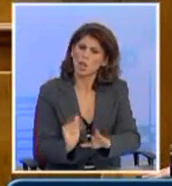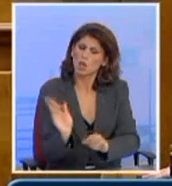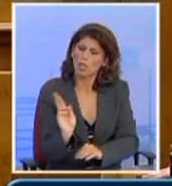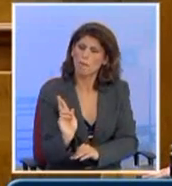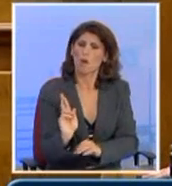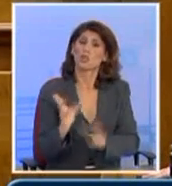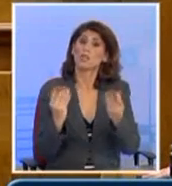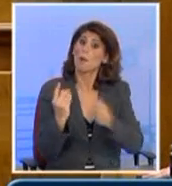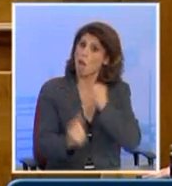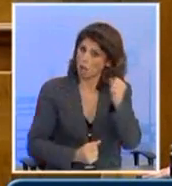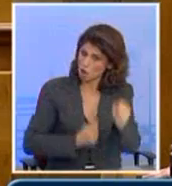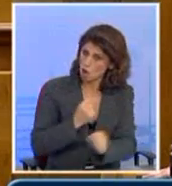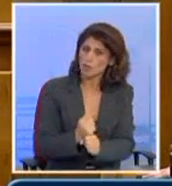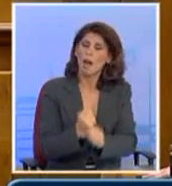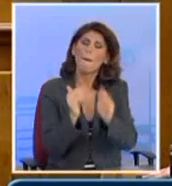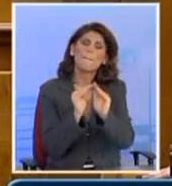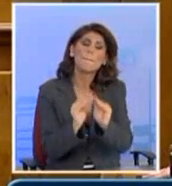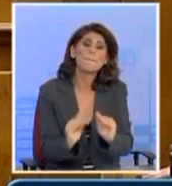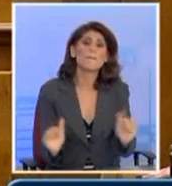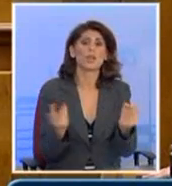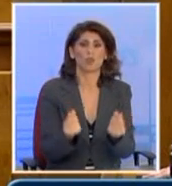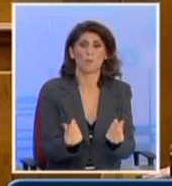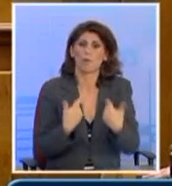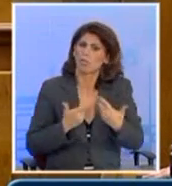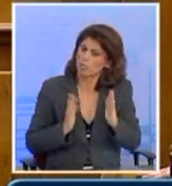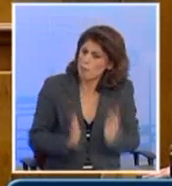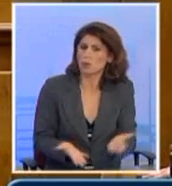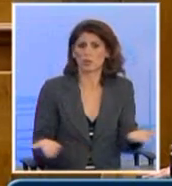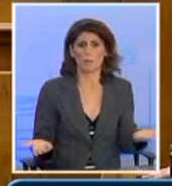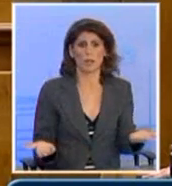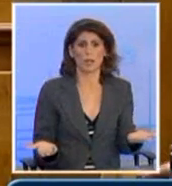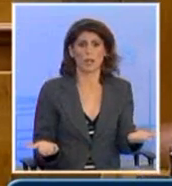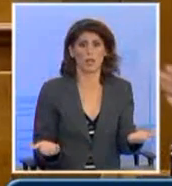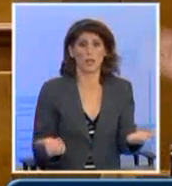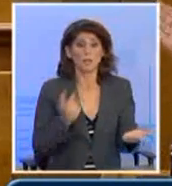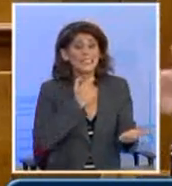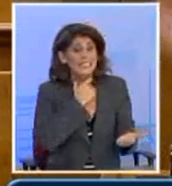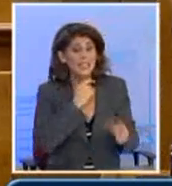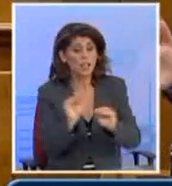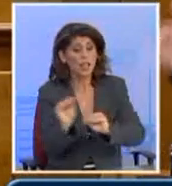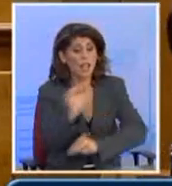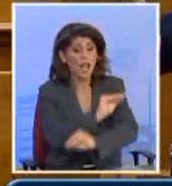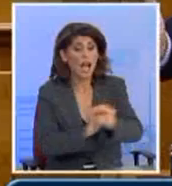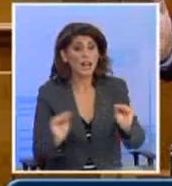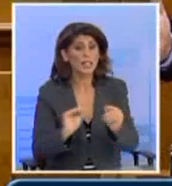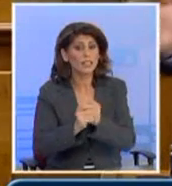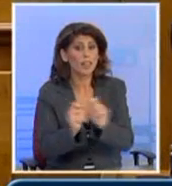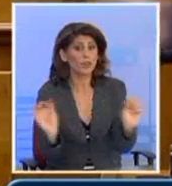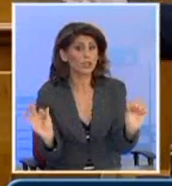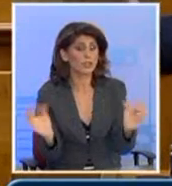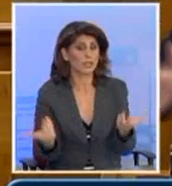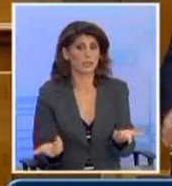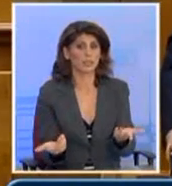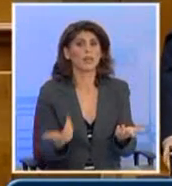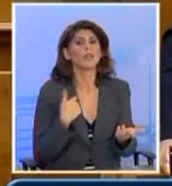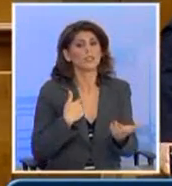σε πολλά χρόνια, με ήπιο τρόπο, παράλληλα με τις αναγκαίες διαρθρωτικές αλλαγές στο κράτος και την αγορά που